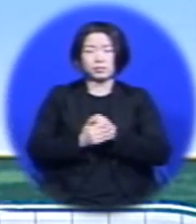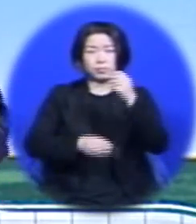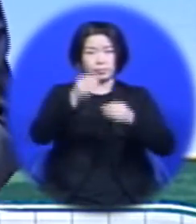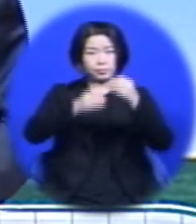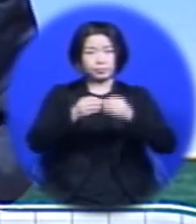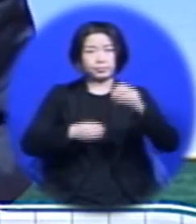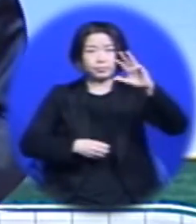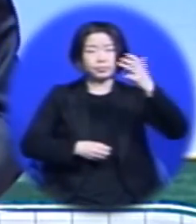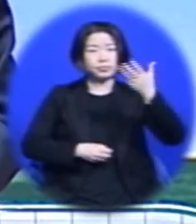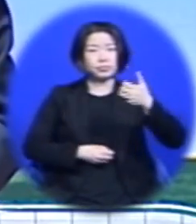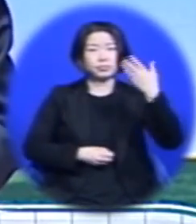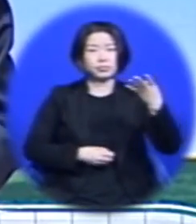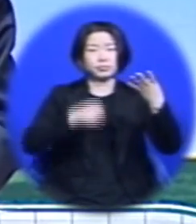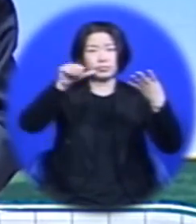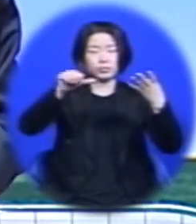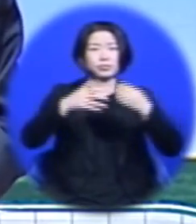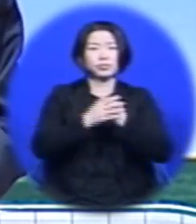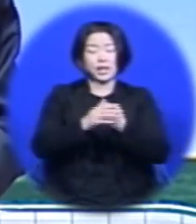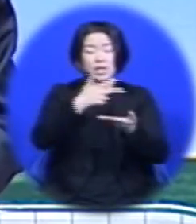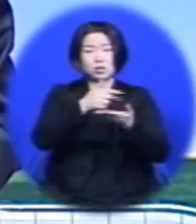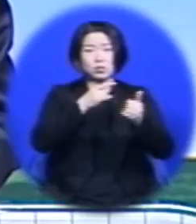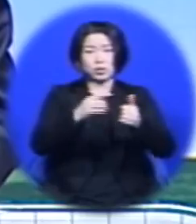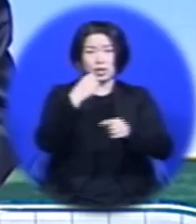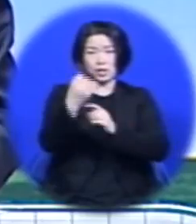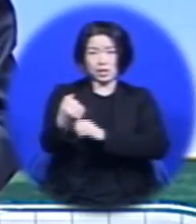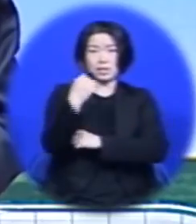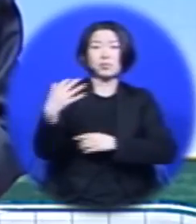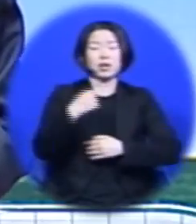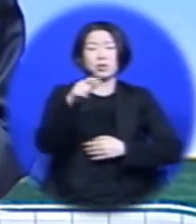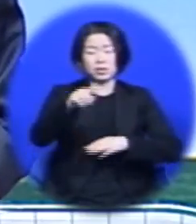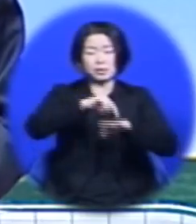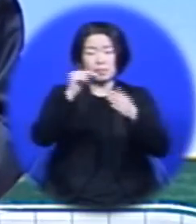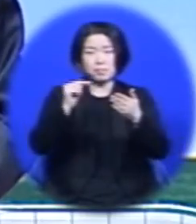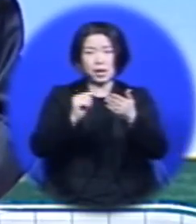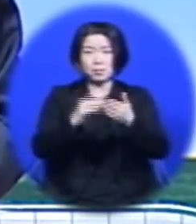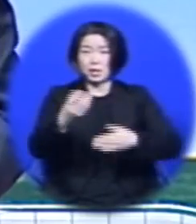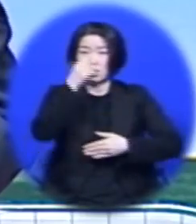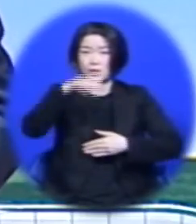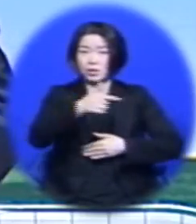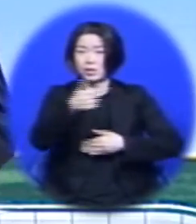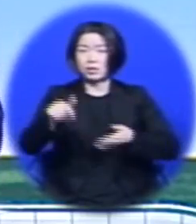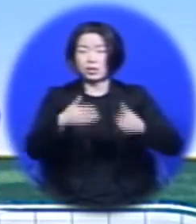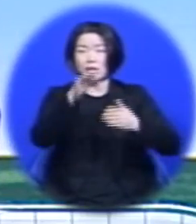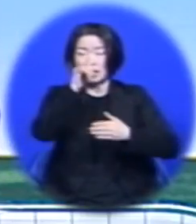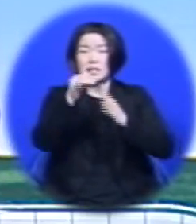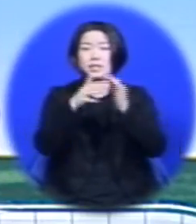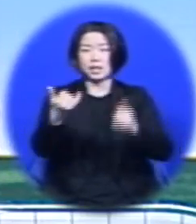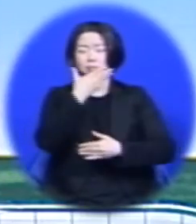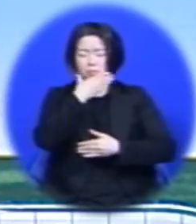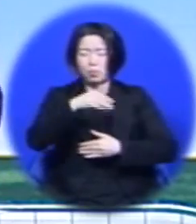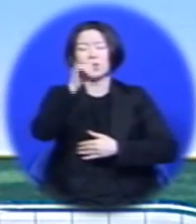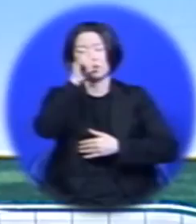시편 84 편 5절에 주께 힘을 얻고 그 마음에 시온의 대로가 있는 자는 복이 있나이다